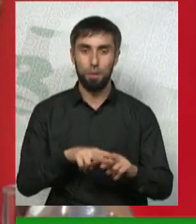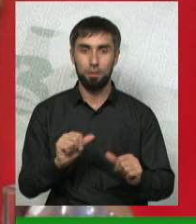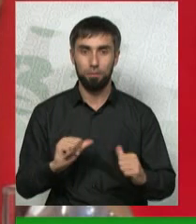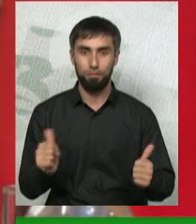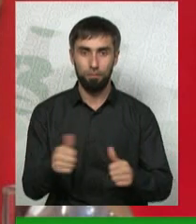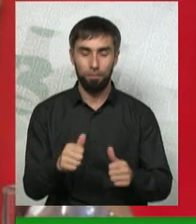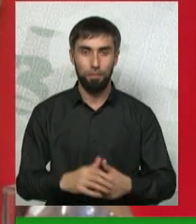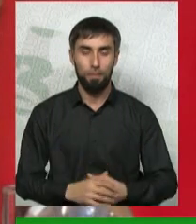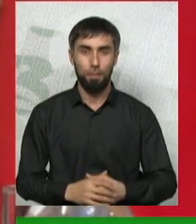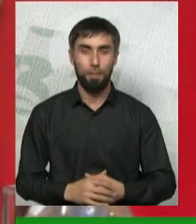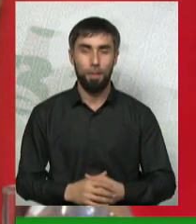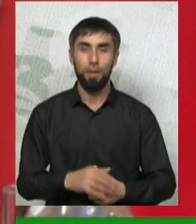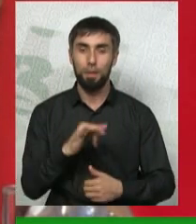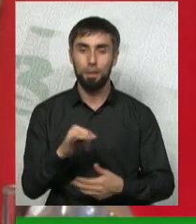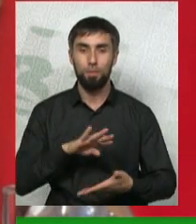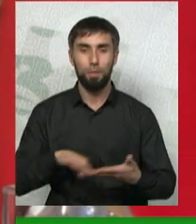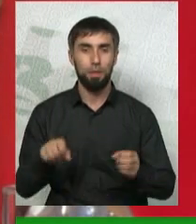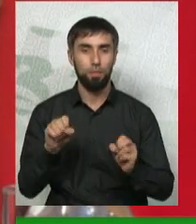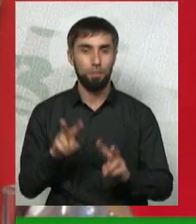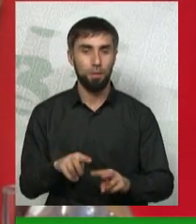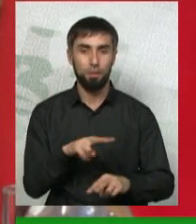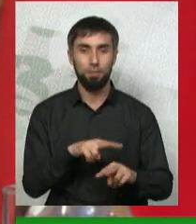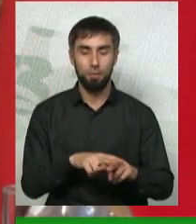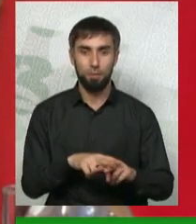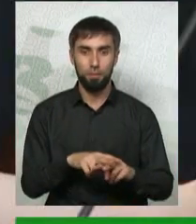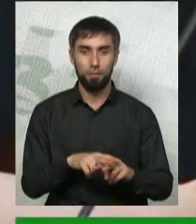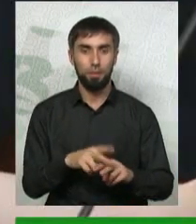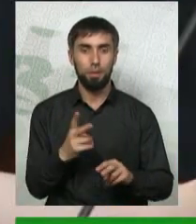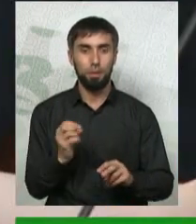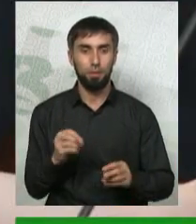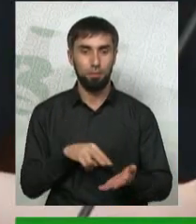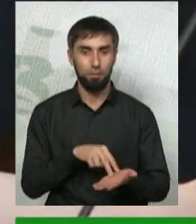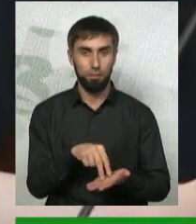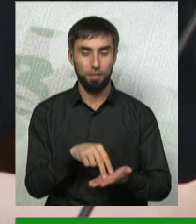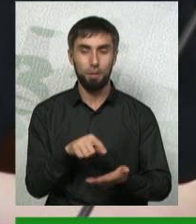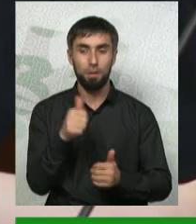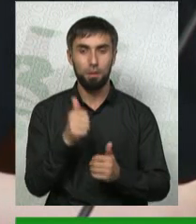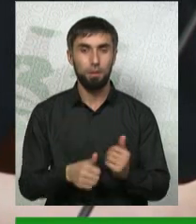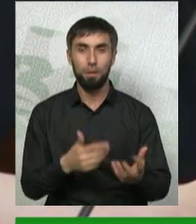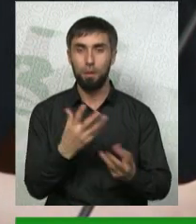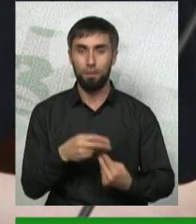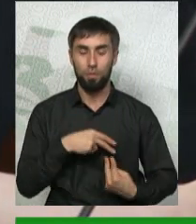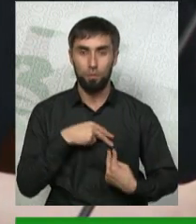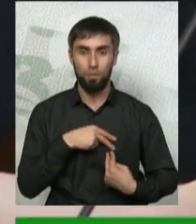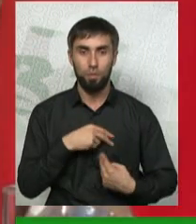территория, и без специалистов туда не подходят. Это ежедневный труд.